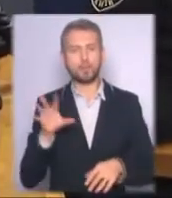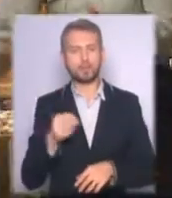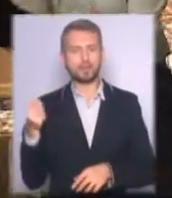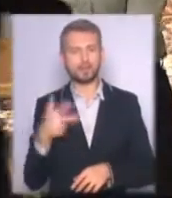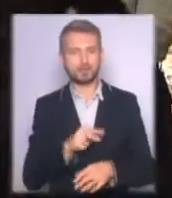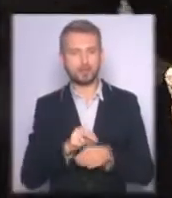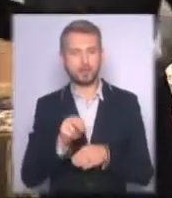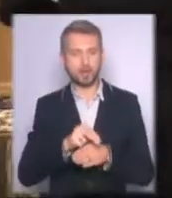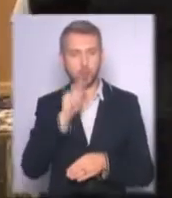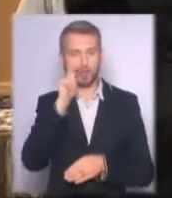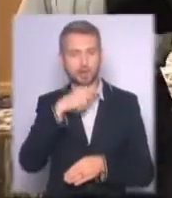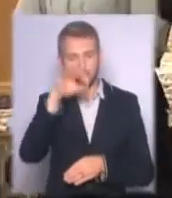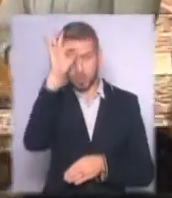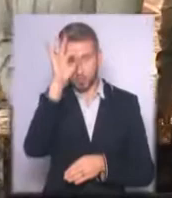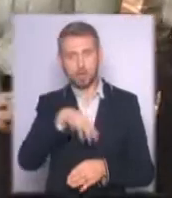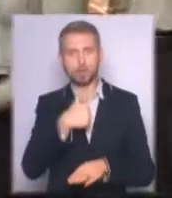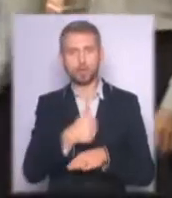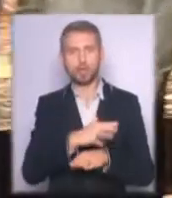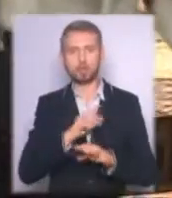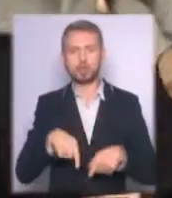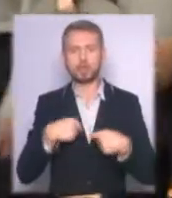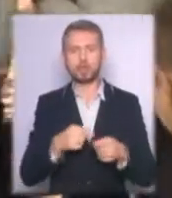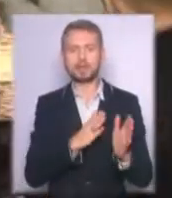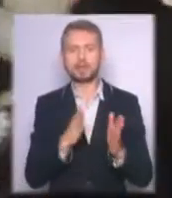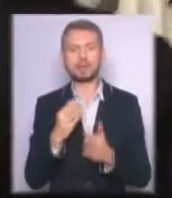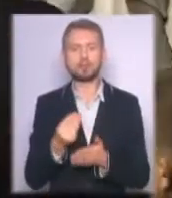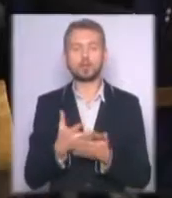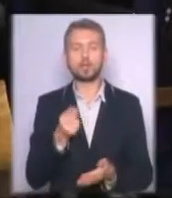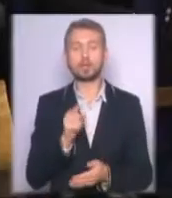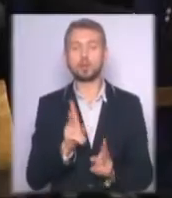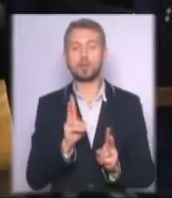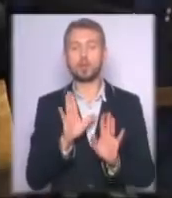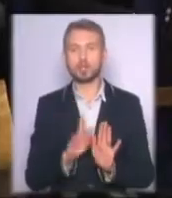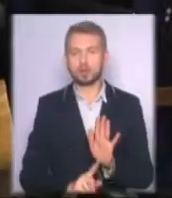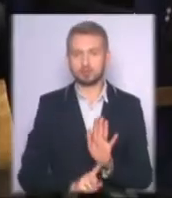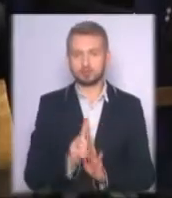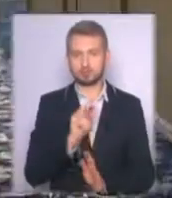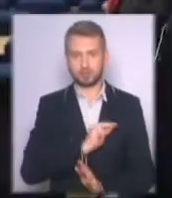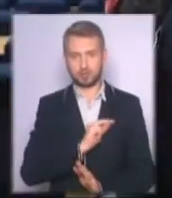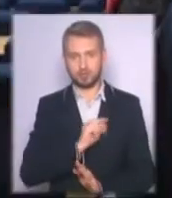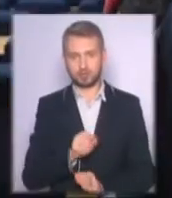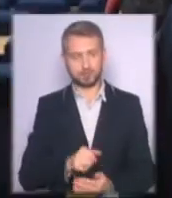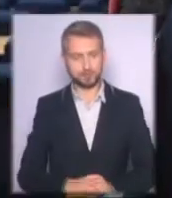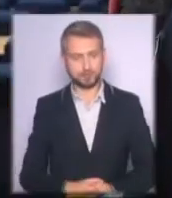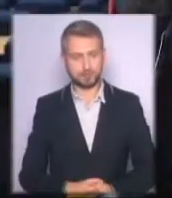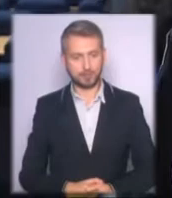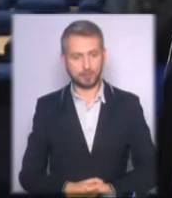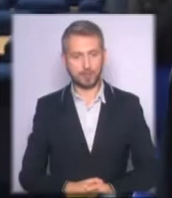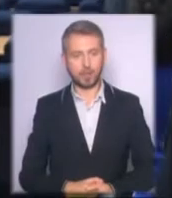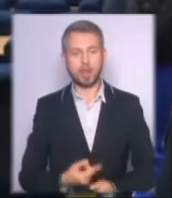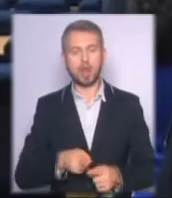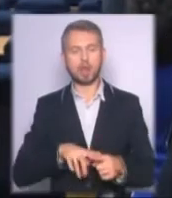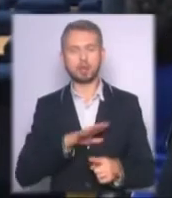навчали українських патрульних, головним було донести систему цінностей тим, хто тільки-но став на шлях патрульного. Це був